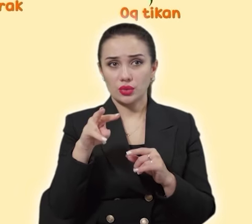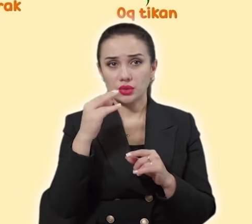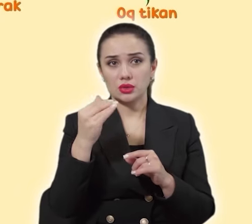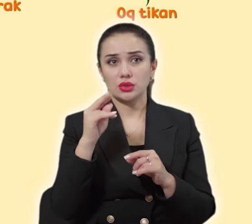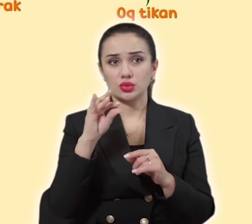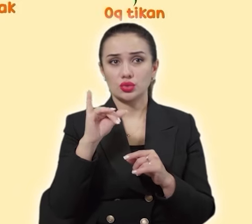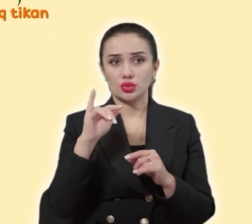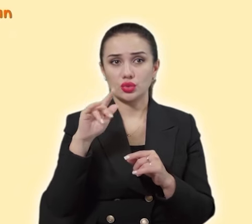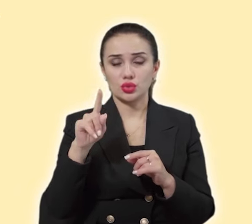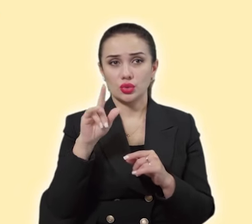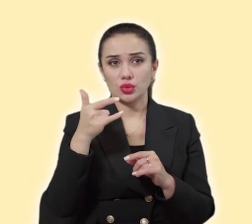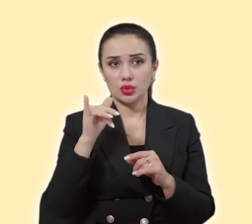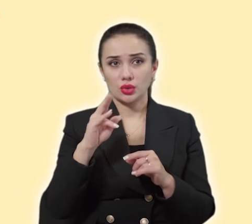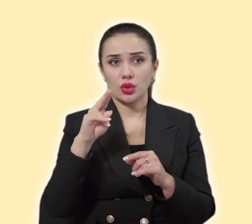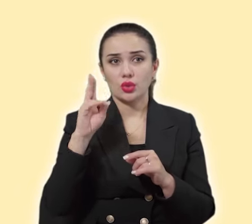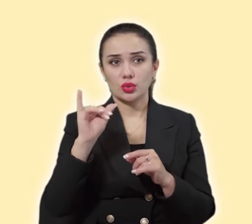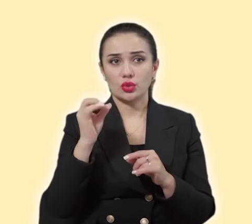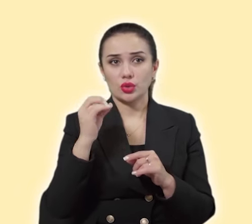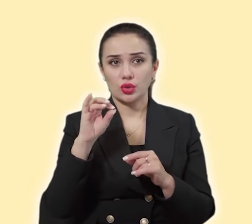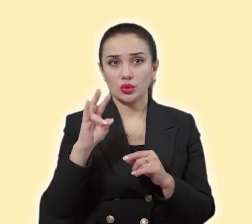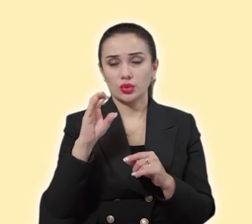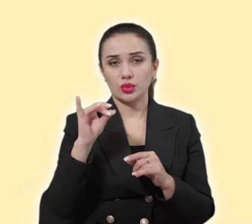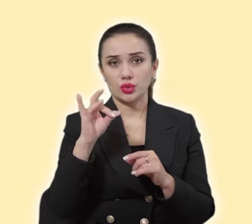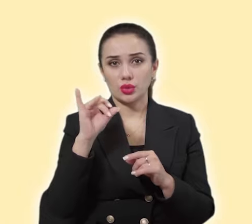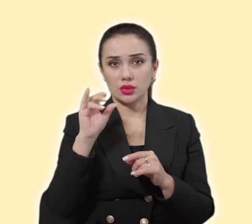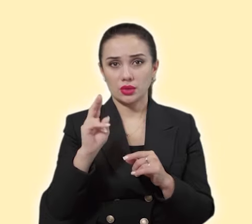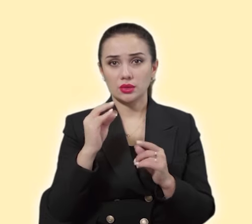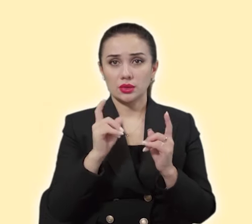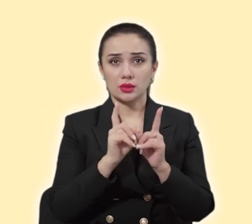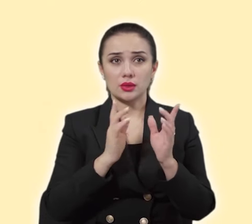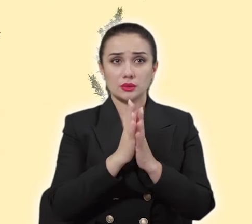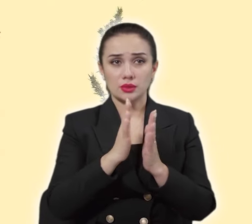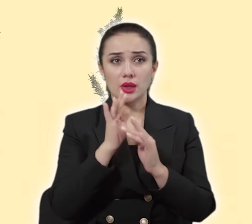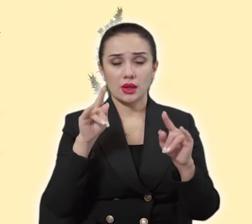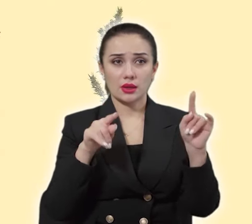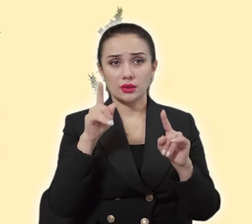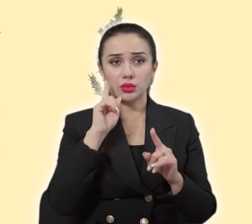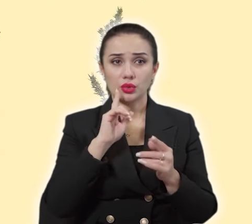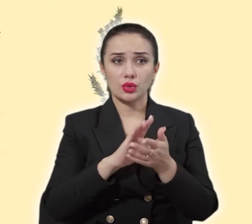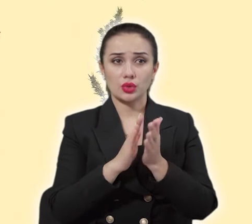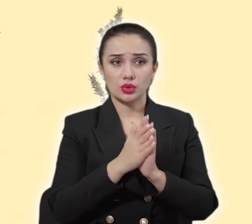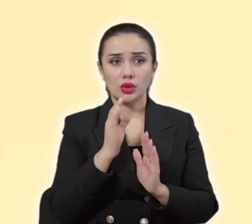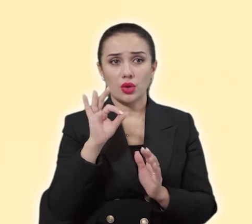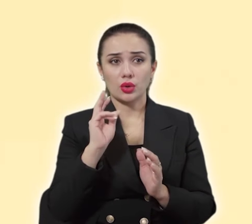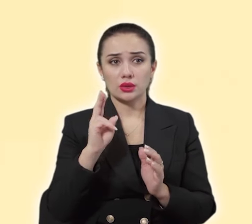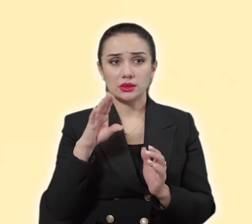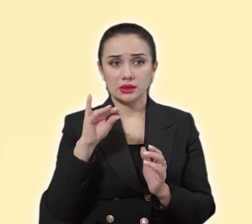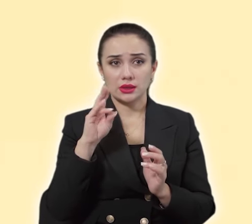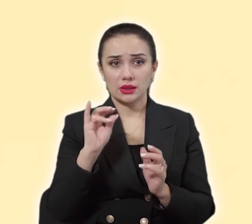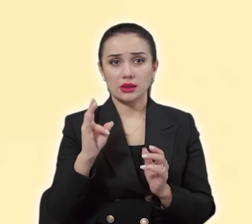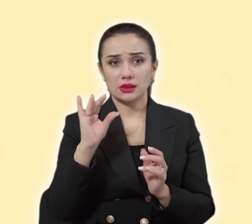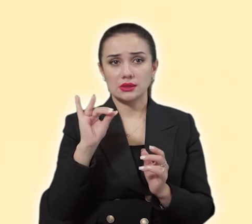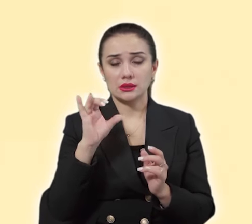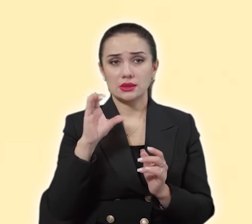saksovul, juzg'un, quyon yurak, oqtikan kabi o'simliklar. Cho'llarning ayrim qulay joylarida